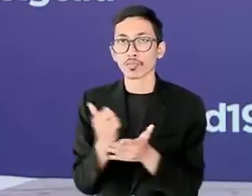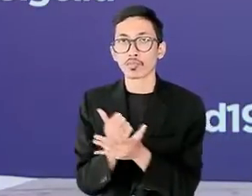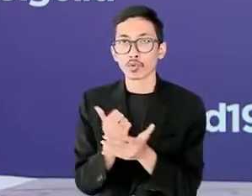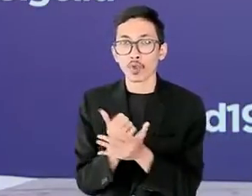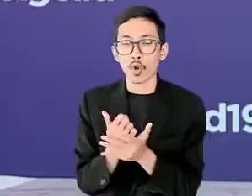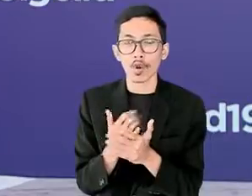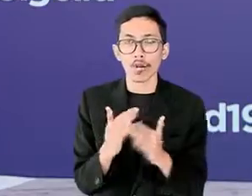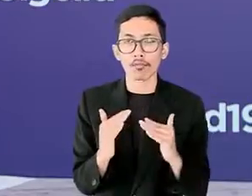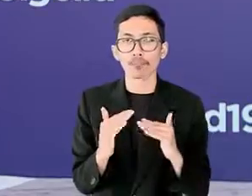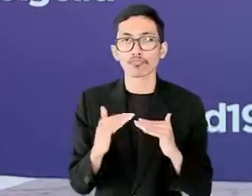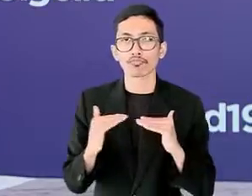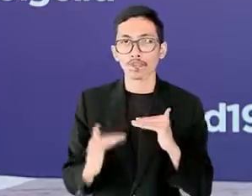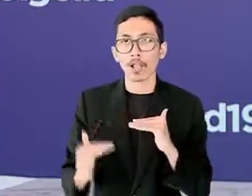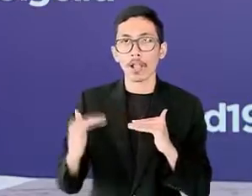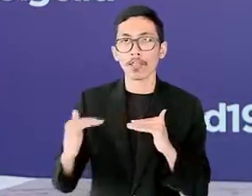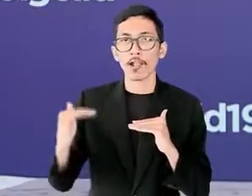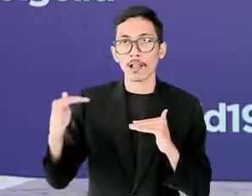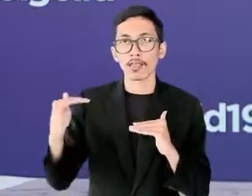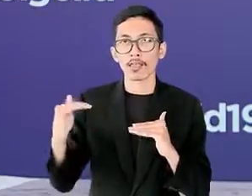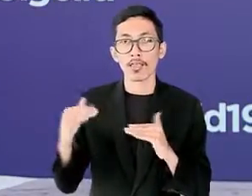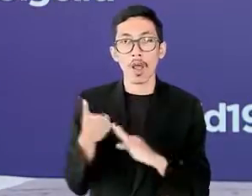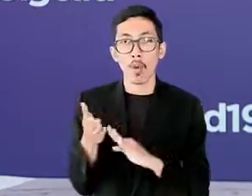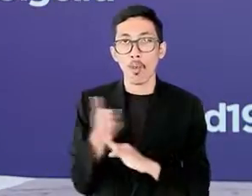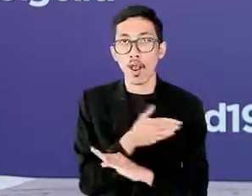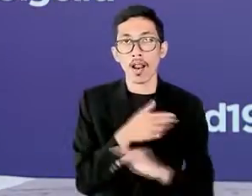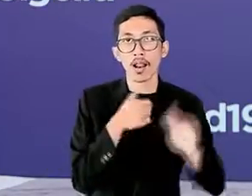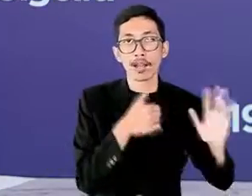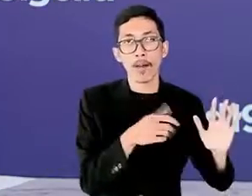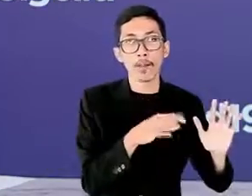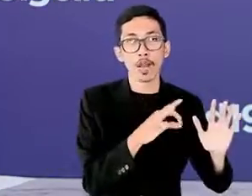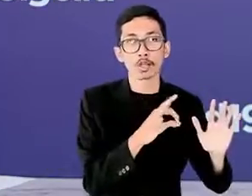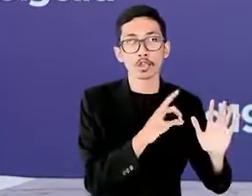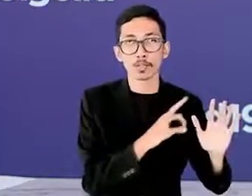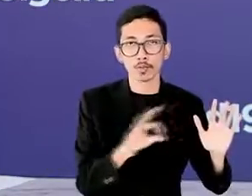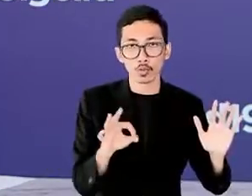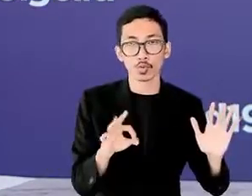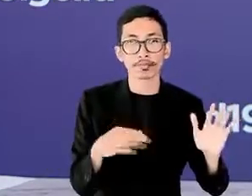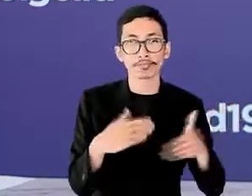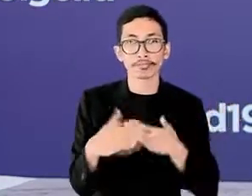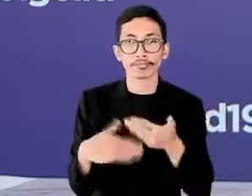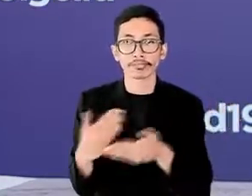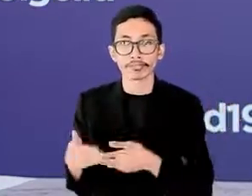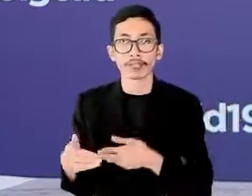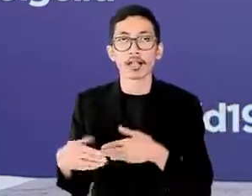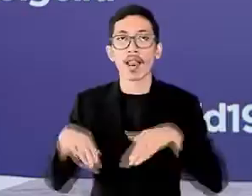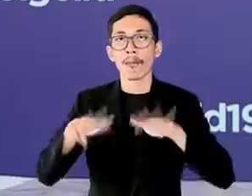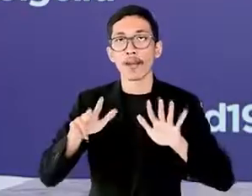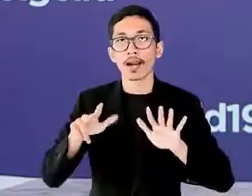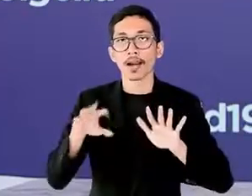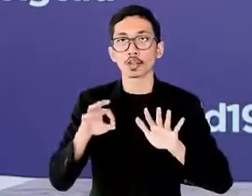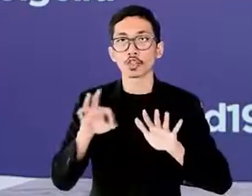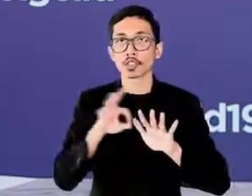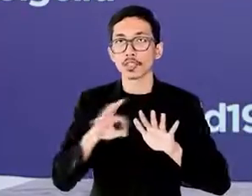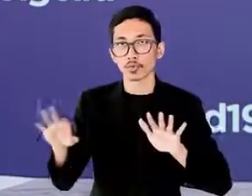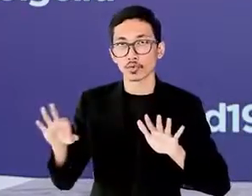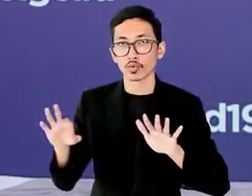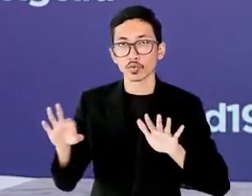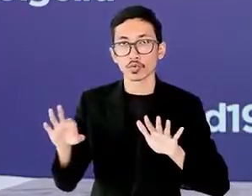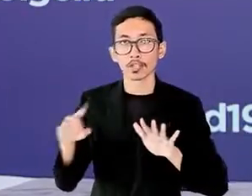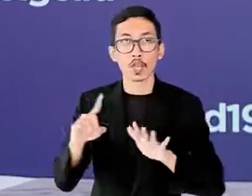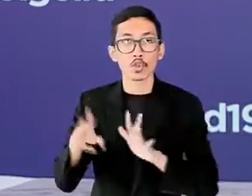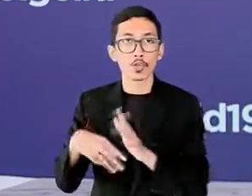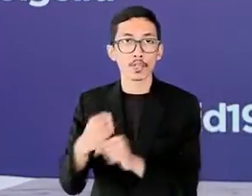peningkatan dari 600.000 menjadi 800.000 orang per minggu Hai adanya